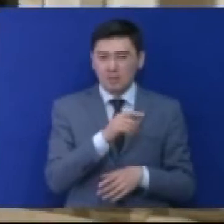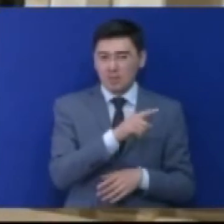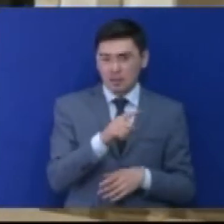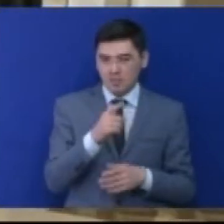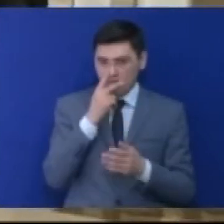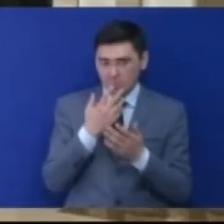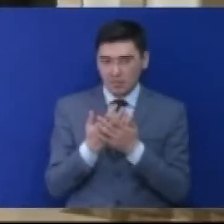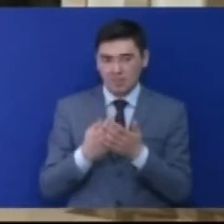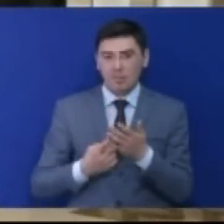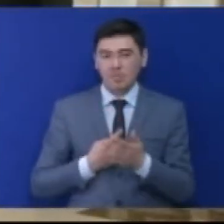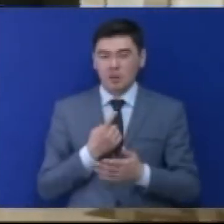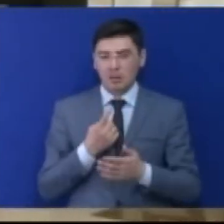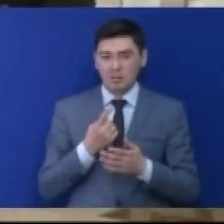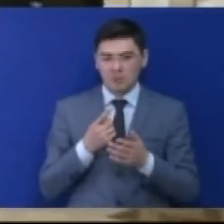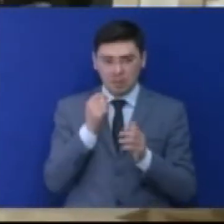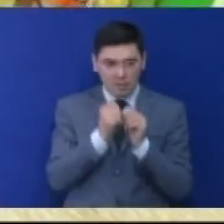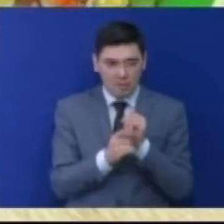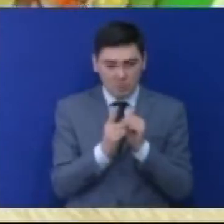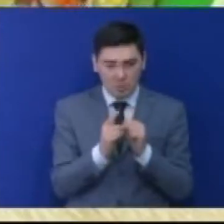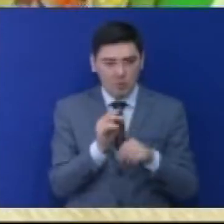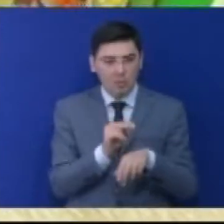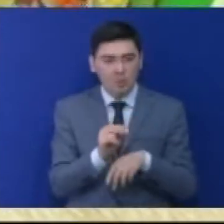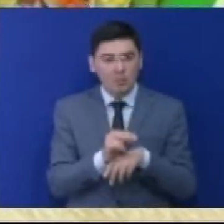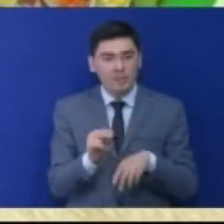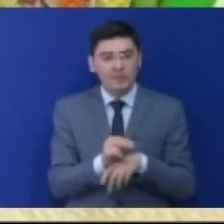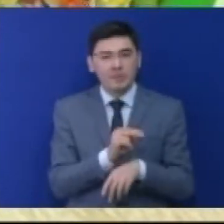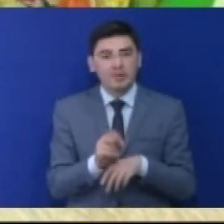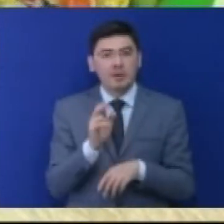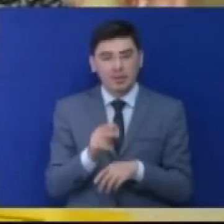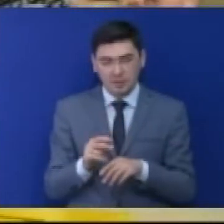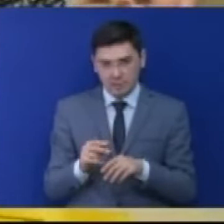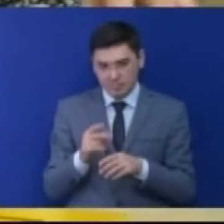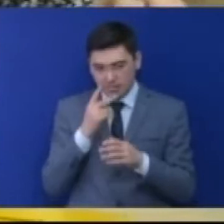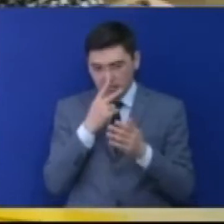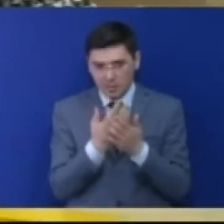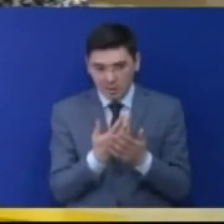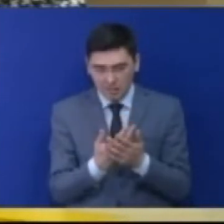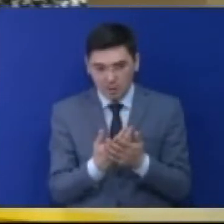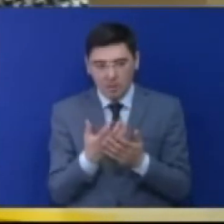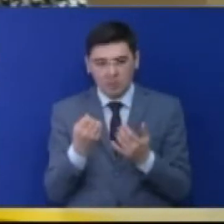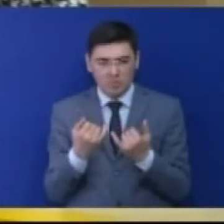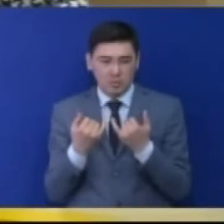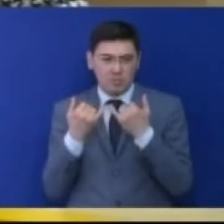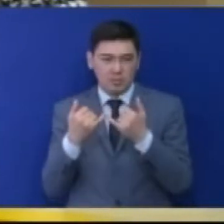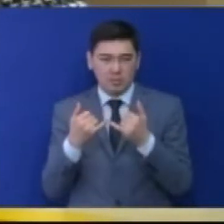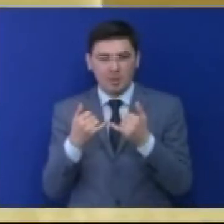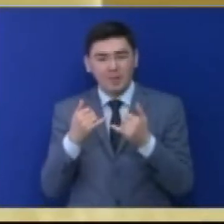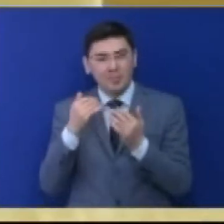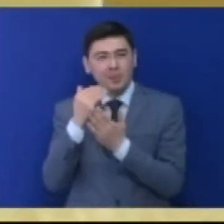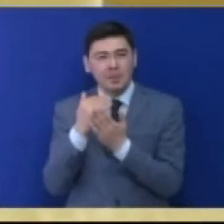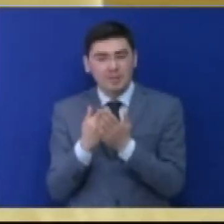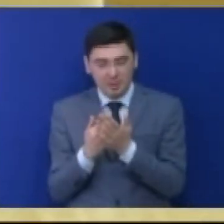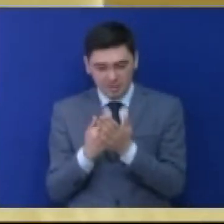провели мастер-классы по обучению каждого ребенка, имеющего особенности в развитии, и разработке для них индивидуальной программы